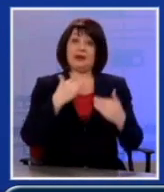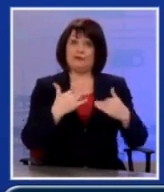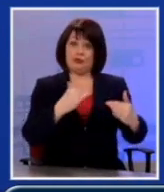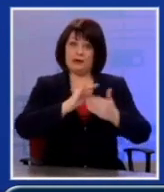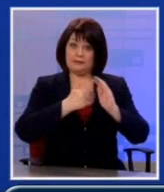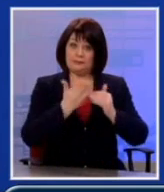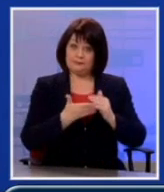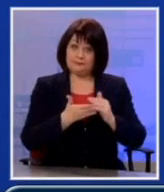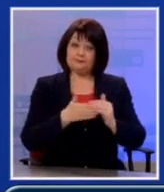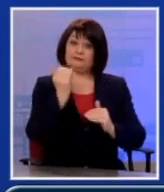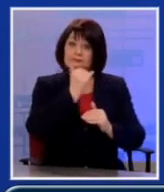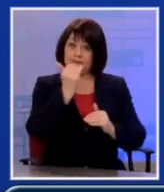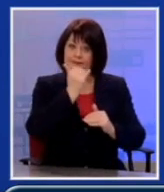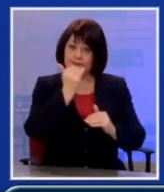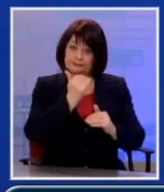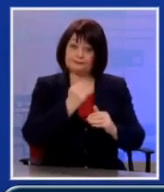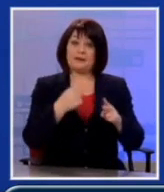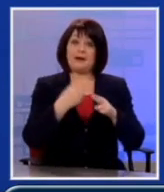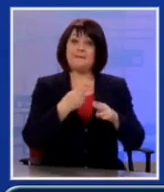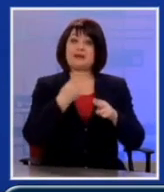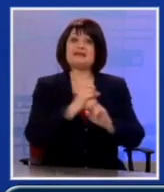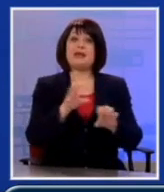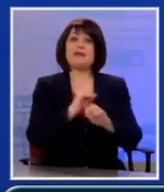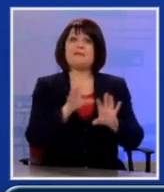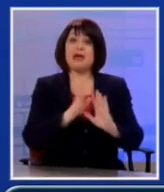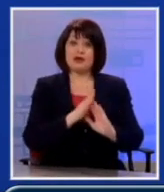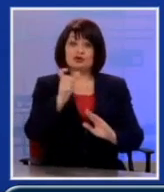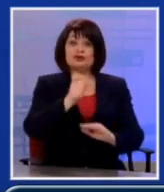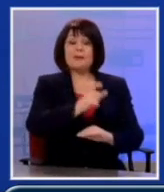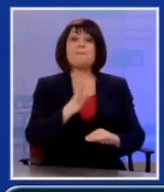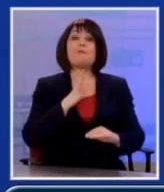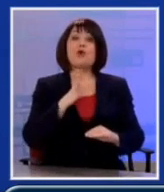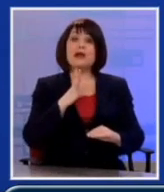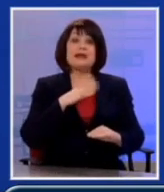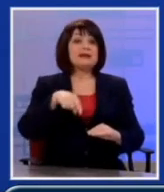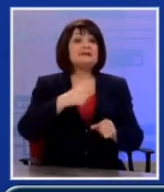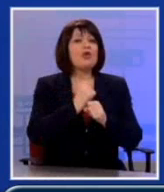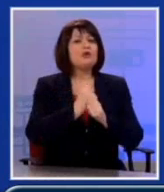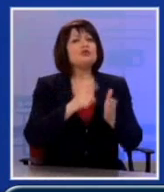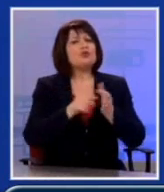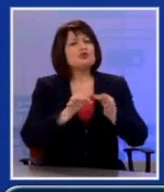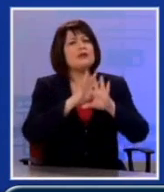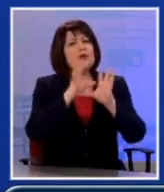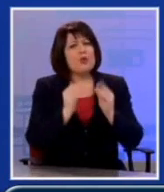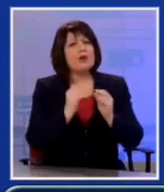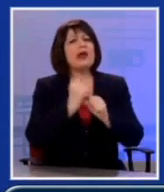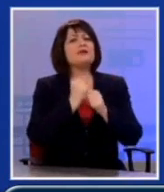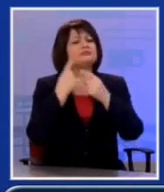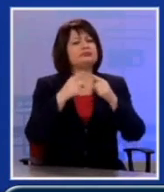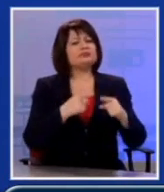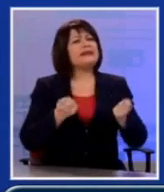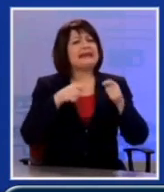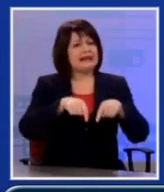την άμεση και επίσημη ενημέρωση των πολιτών για το κοινοβουλευτικό έργο, που είναι